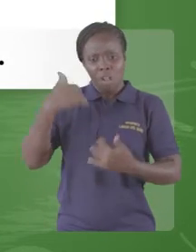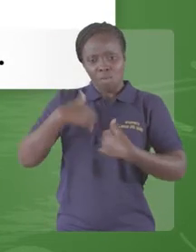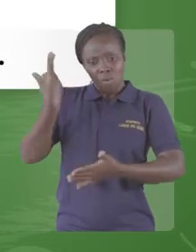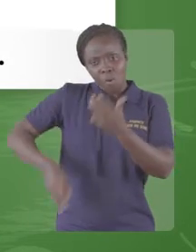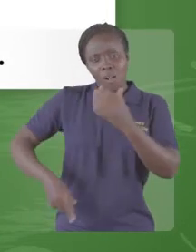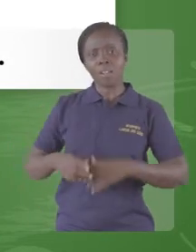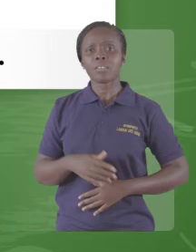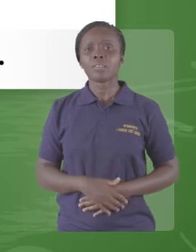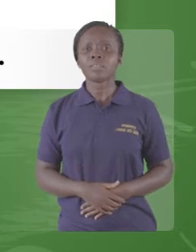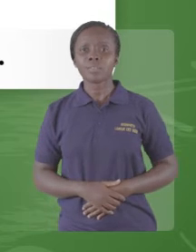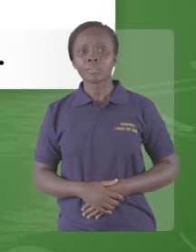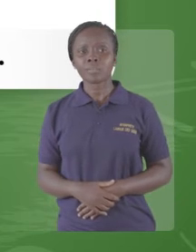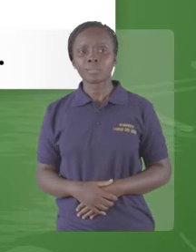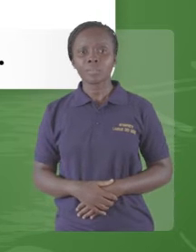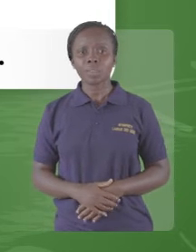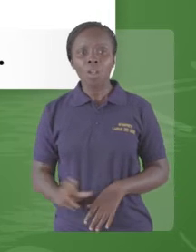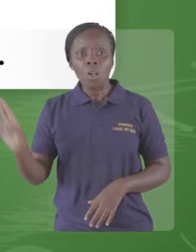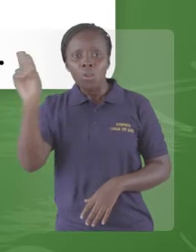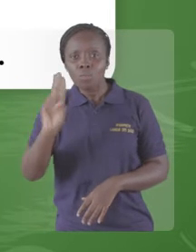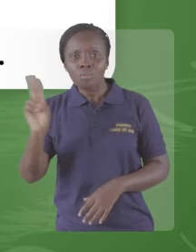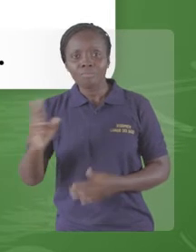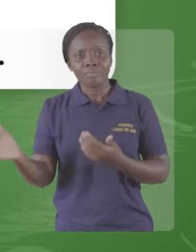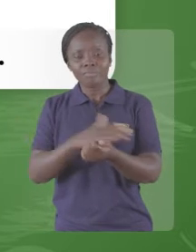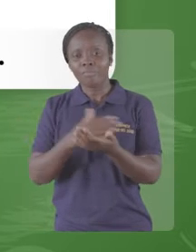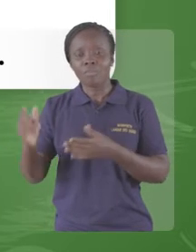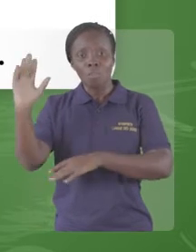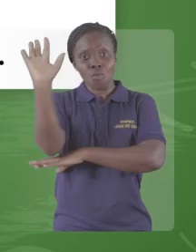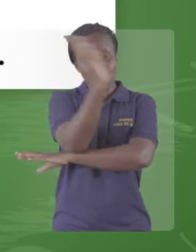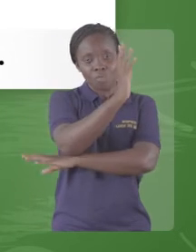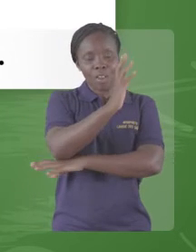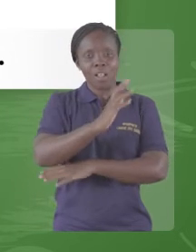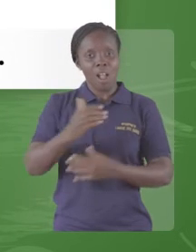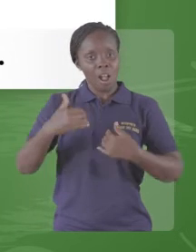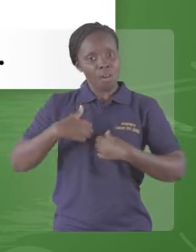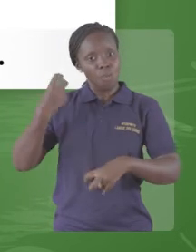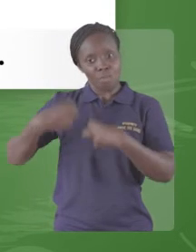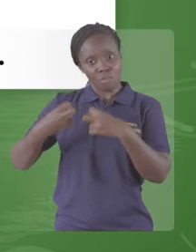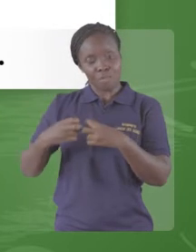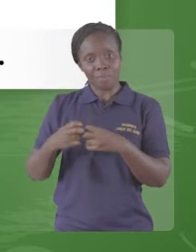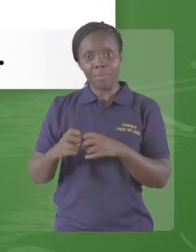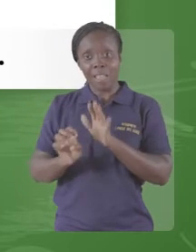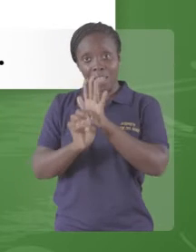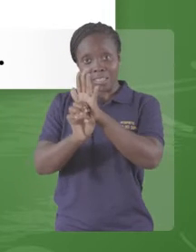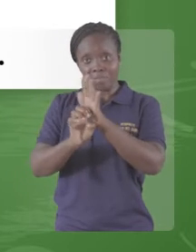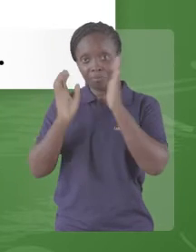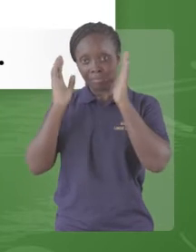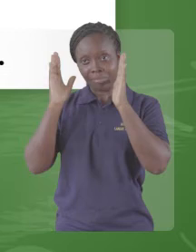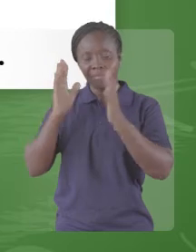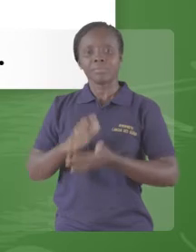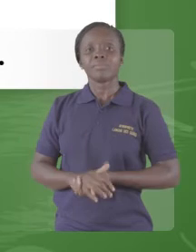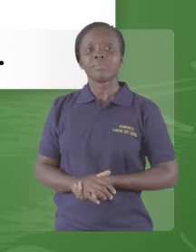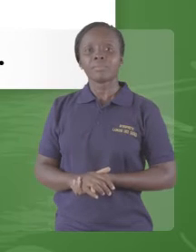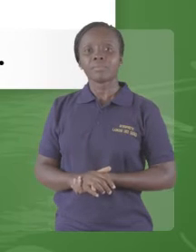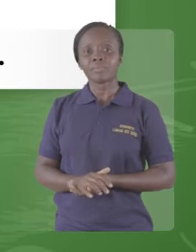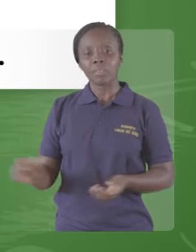L'exploitation abusive de la forêt va entraîner des conséquences telles que